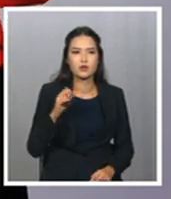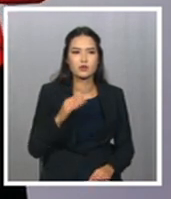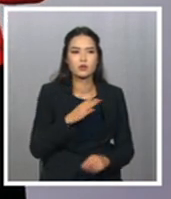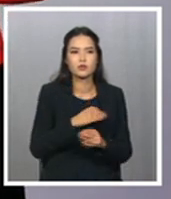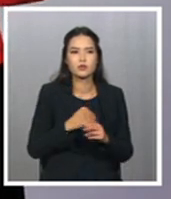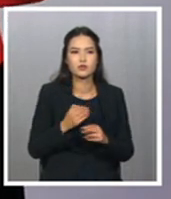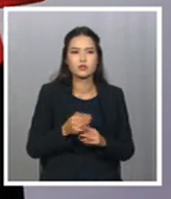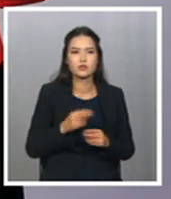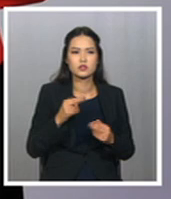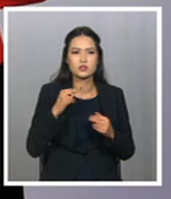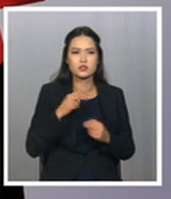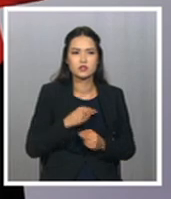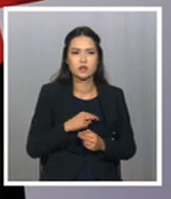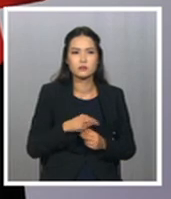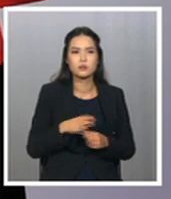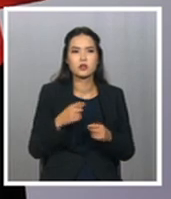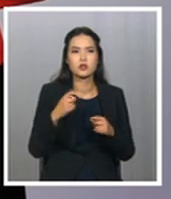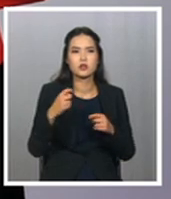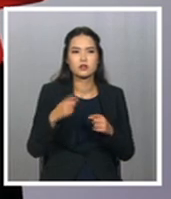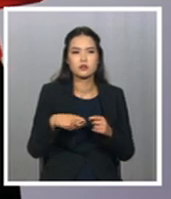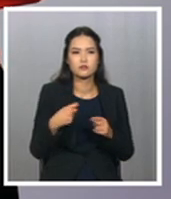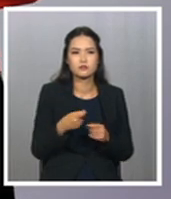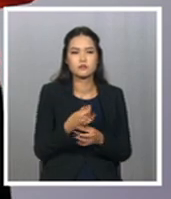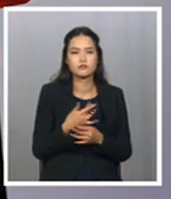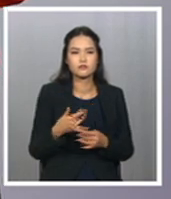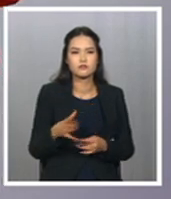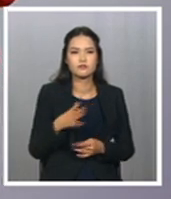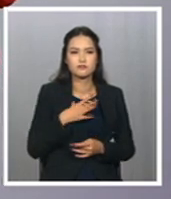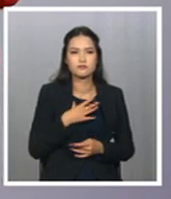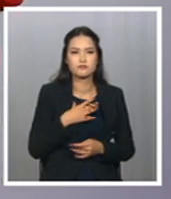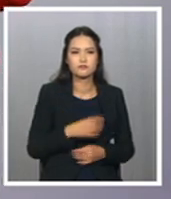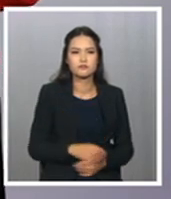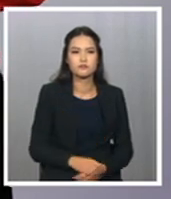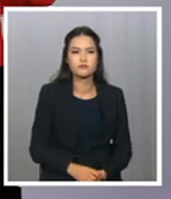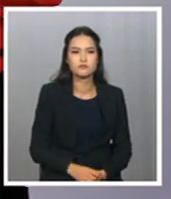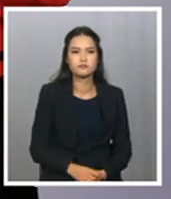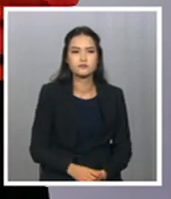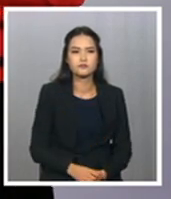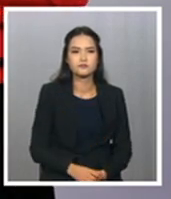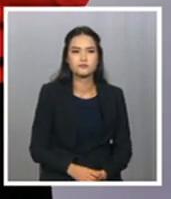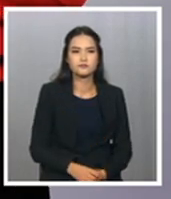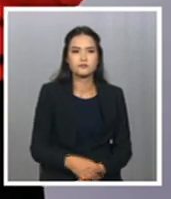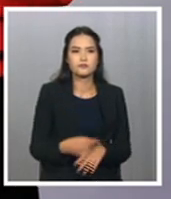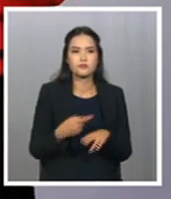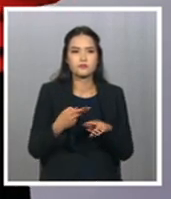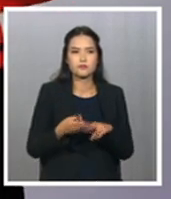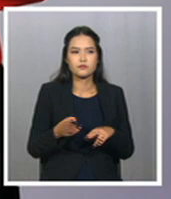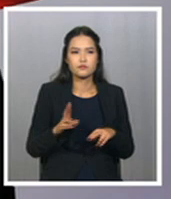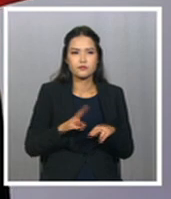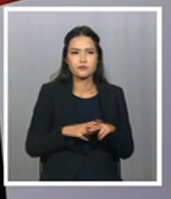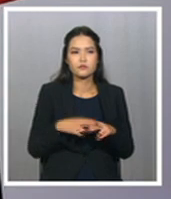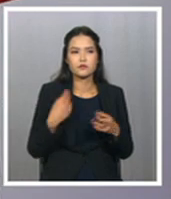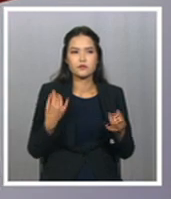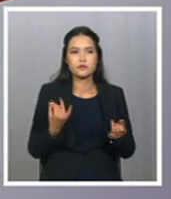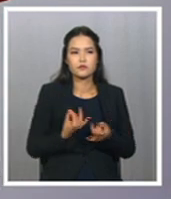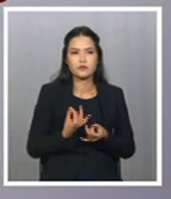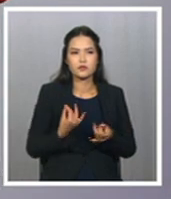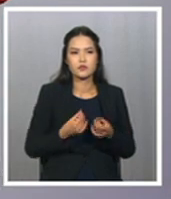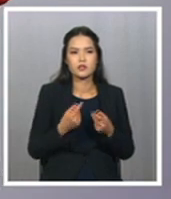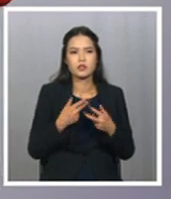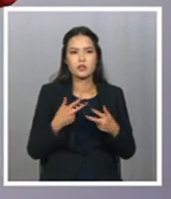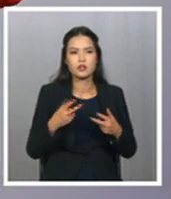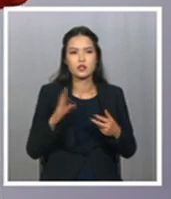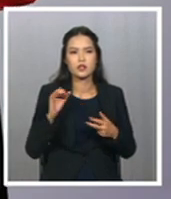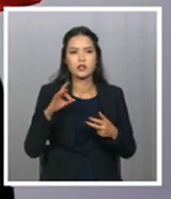салып осы сценарийді мақұлдатқан екен. Мінекей, осы деректер төскейде малы,